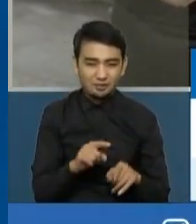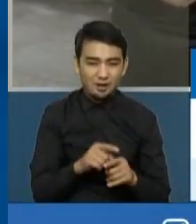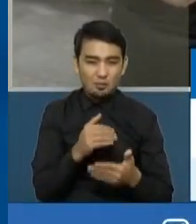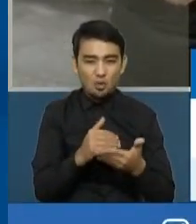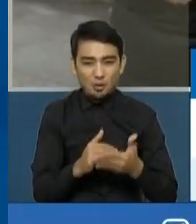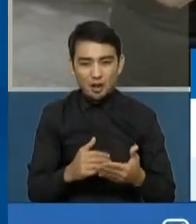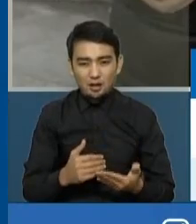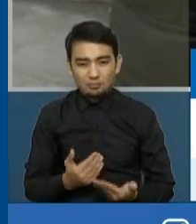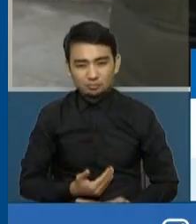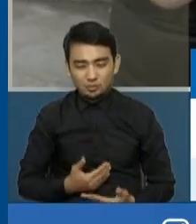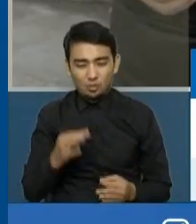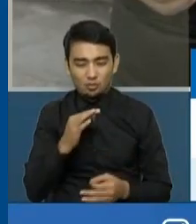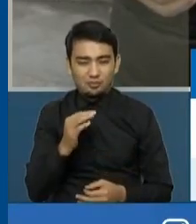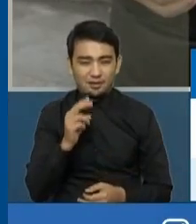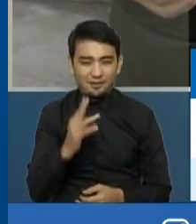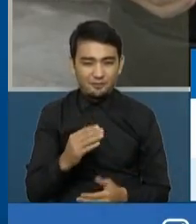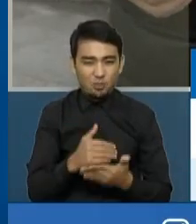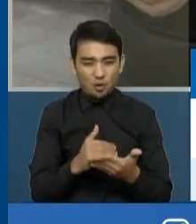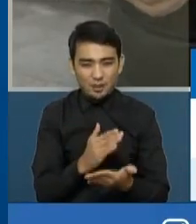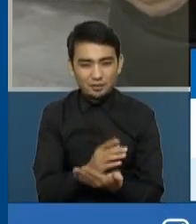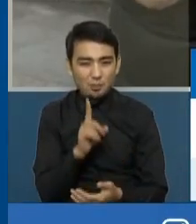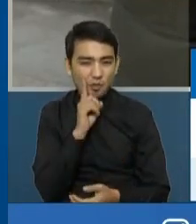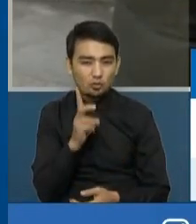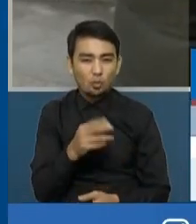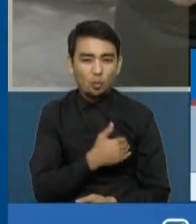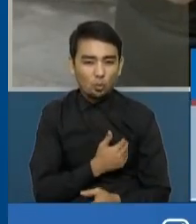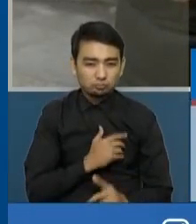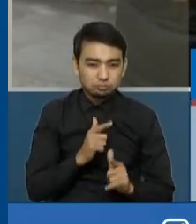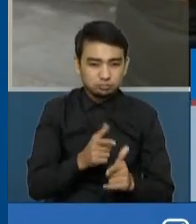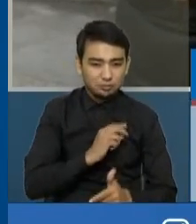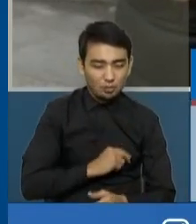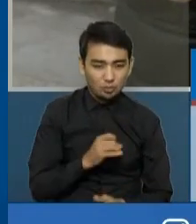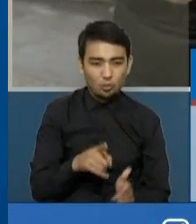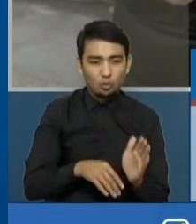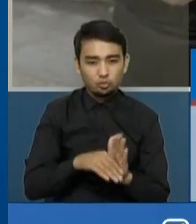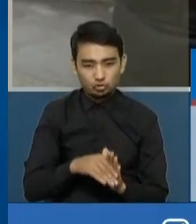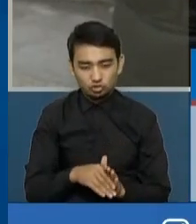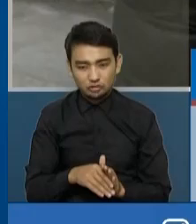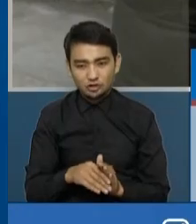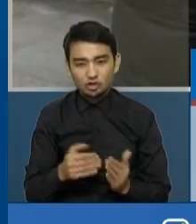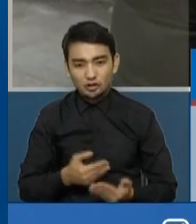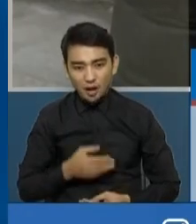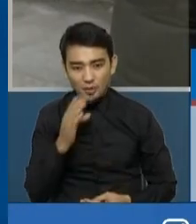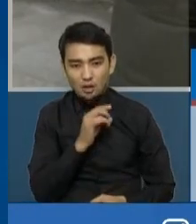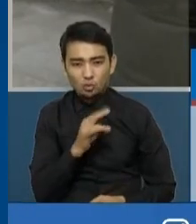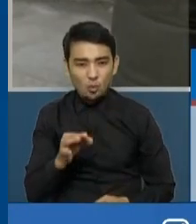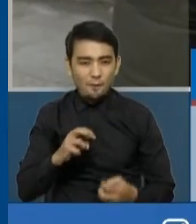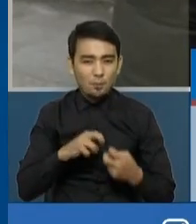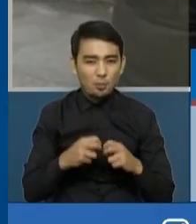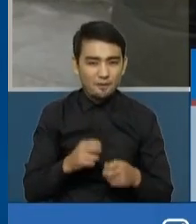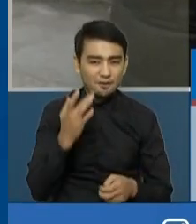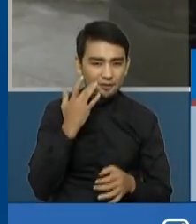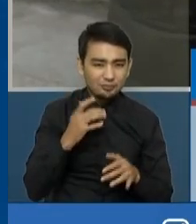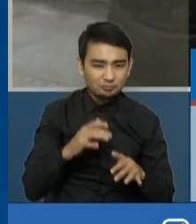также молодежные, которые бы помогли желающим трудоустроиться. Это улучшит материальное положение, но не всегда проблема